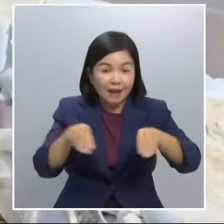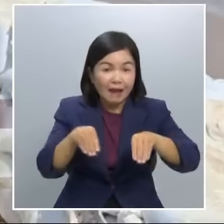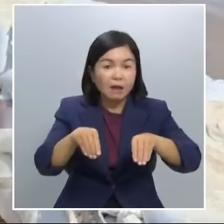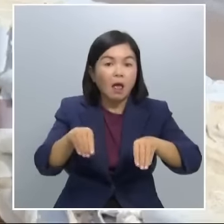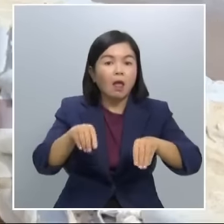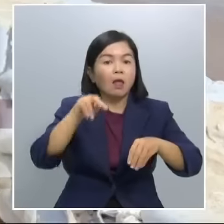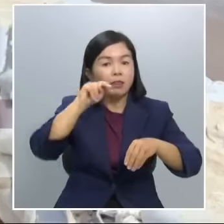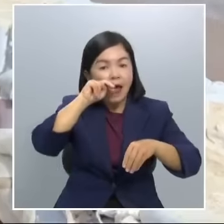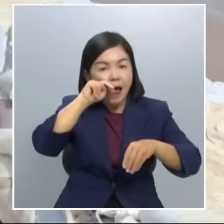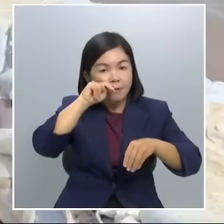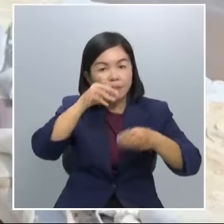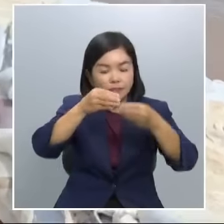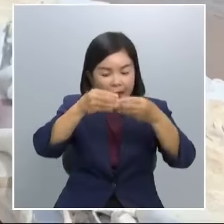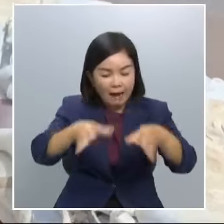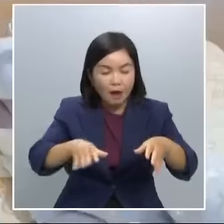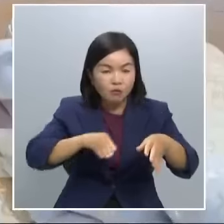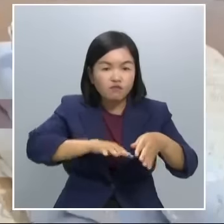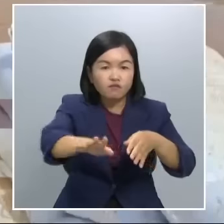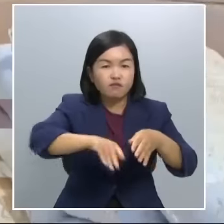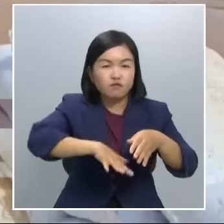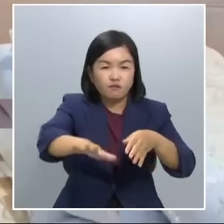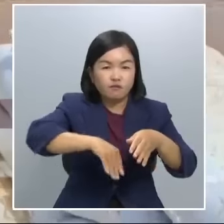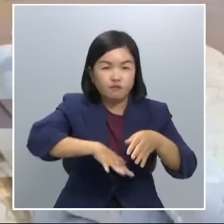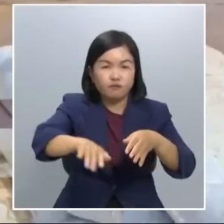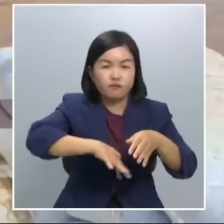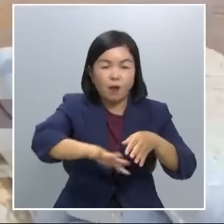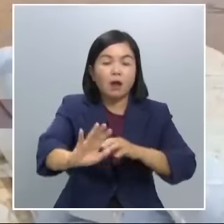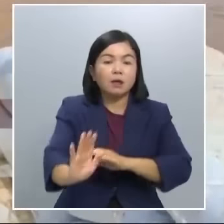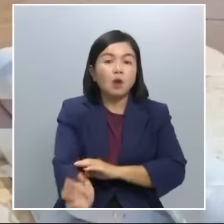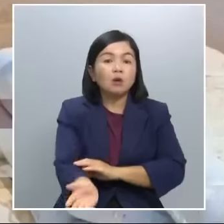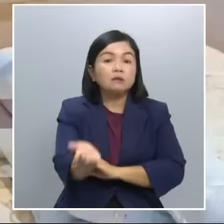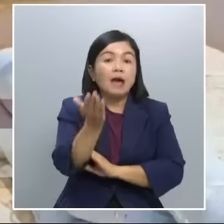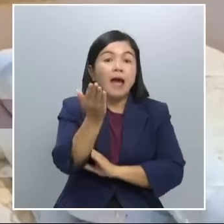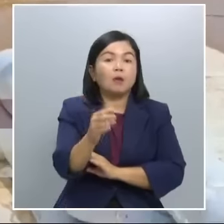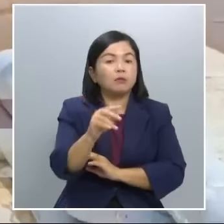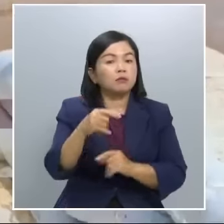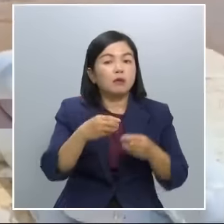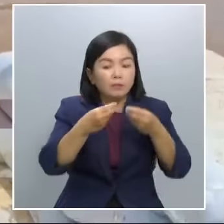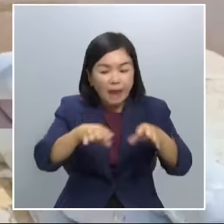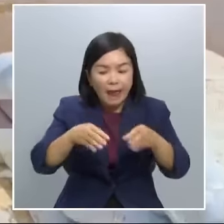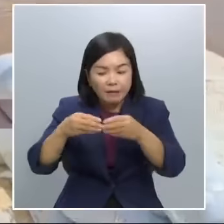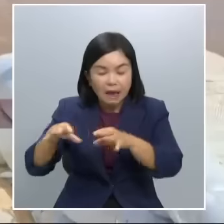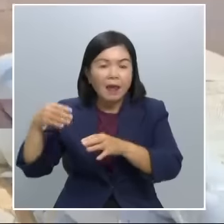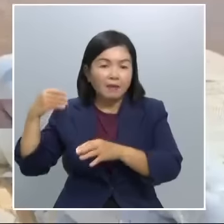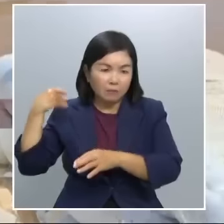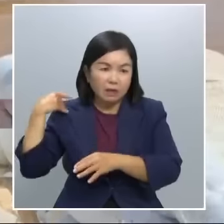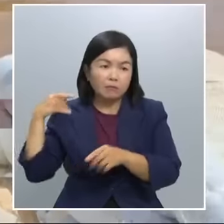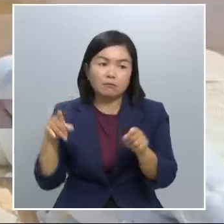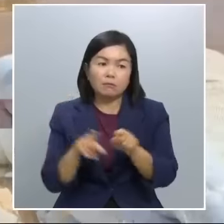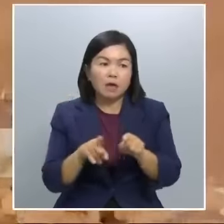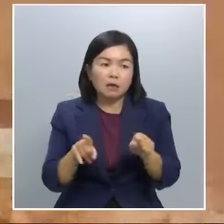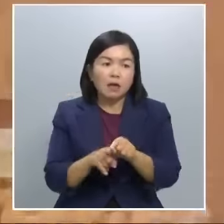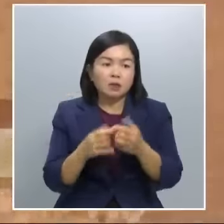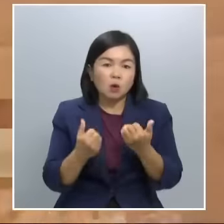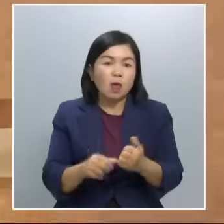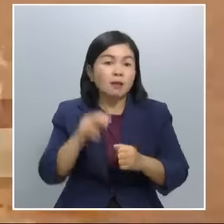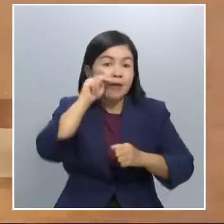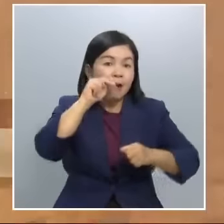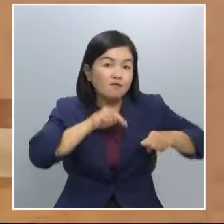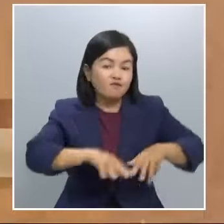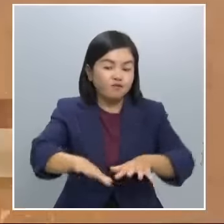แนวยาวเกือบ15เมตรและจนกระทั่งเช้าวันนี้ก็ยังทลายต่อเนื่องท่านผู้ชมน้ำแม่น้ำยม